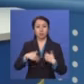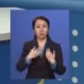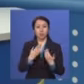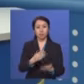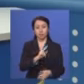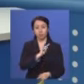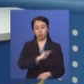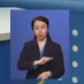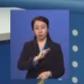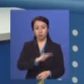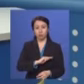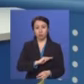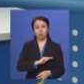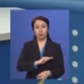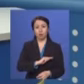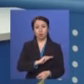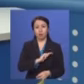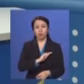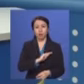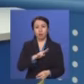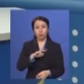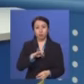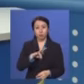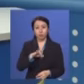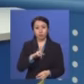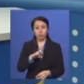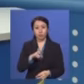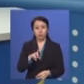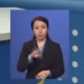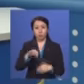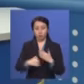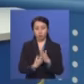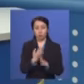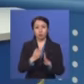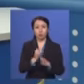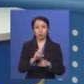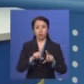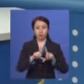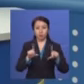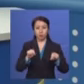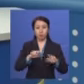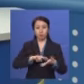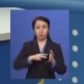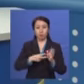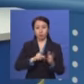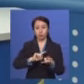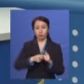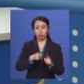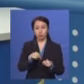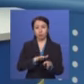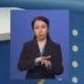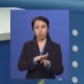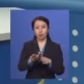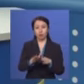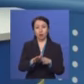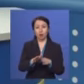деятельности с наделением его функциями и полномочиями. Также новое ведомство должно составить план реформ и ее